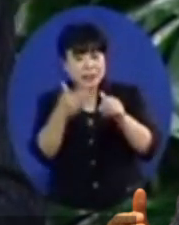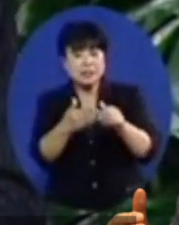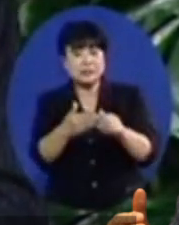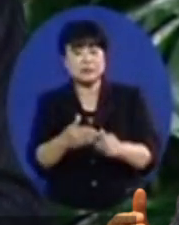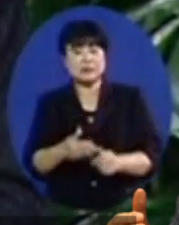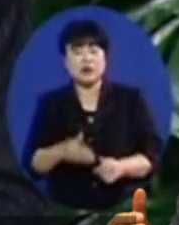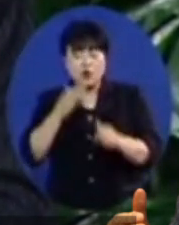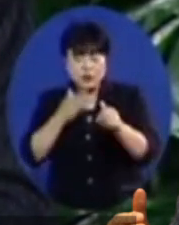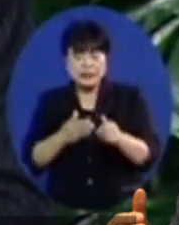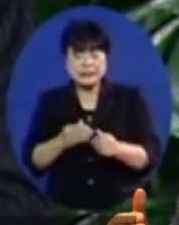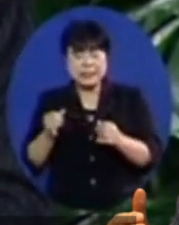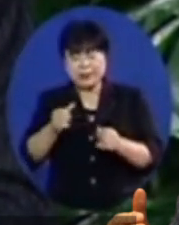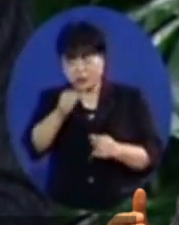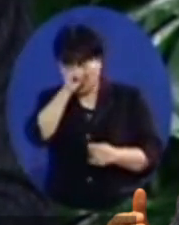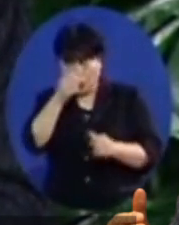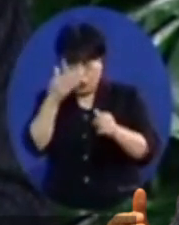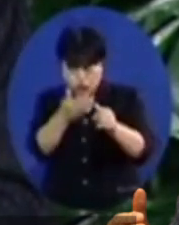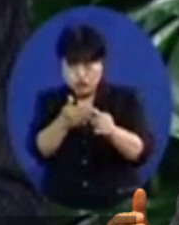구하는 자에게 좋은 것 안 주겠냐.